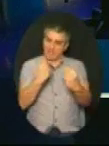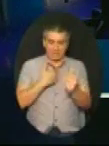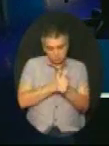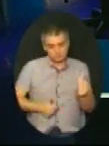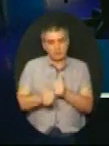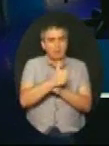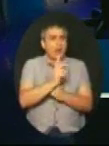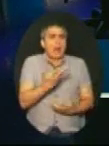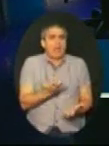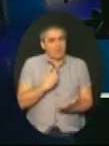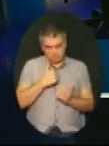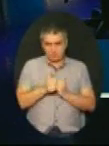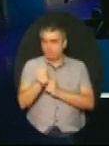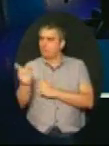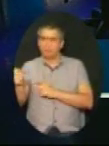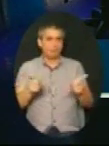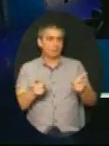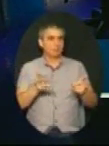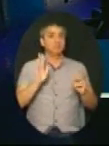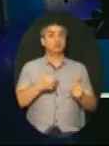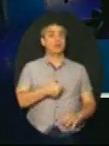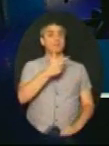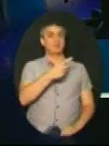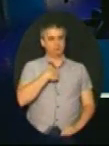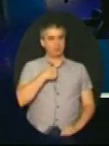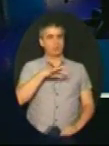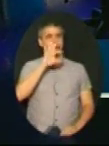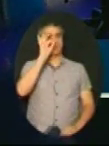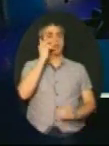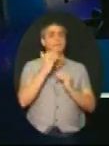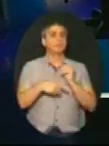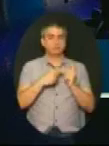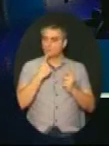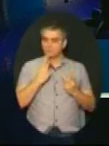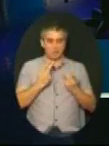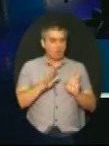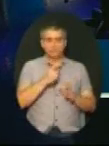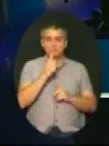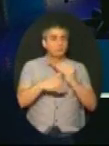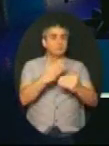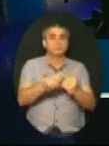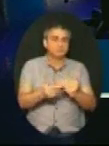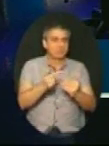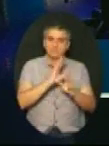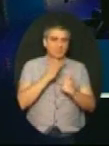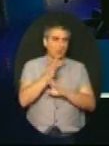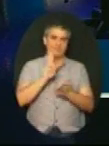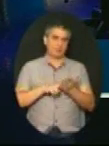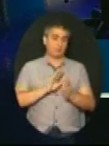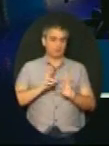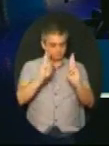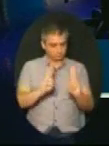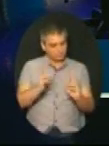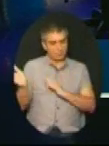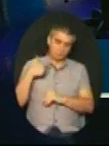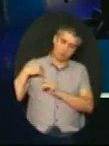אני אוביל. לאן אתם הולכים? אני אוביל לשם. יש מנהיגות, וזו המנהיגות שאנחנו בוחרים בה בסוף, שאומרת, זה לא משנה לאן אתם תרוצו, זה לא הכיוון הנכון. עצרו,